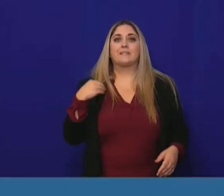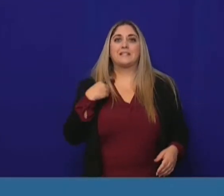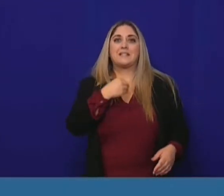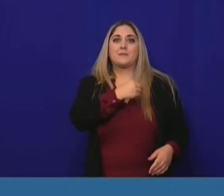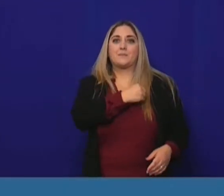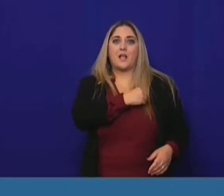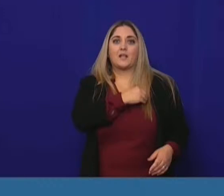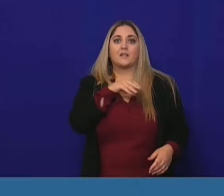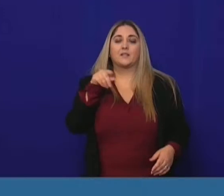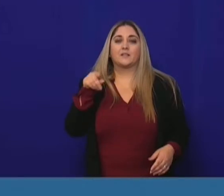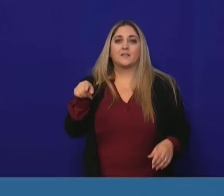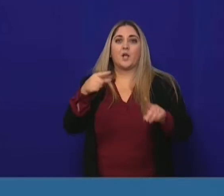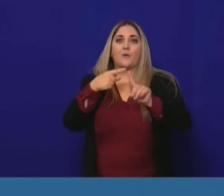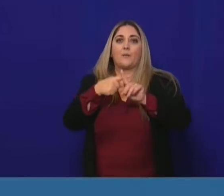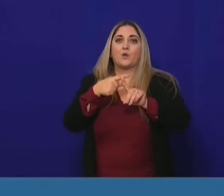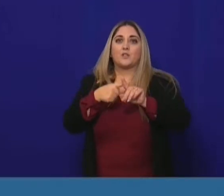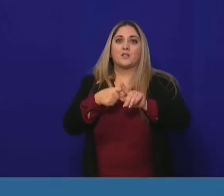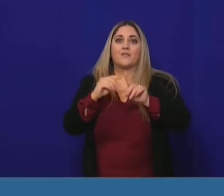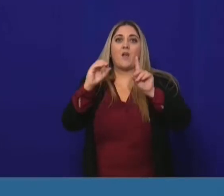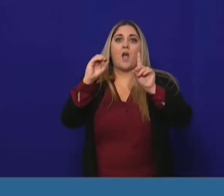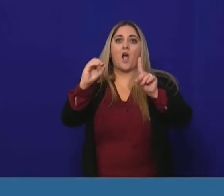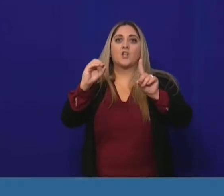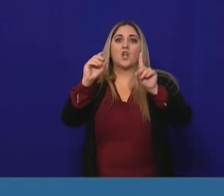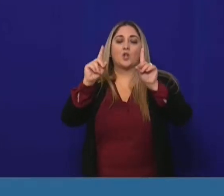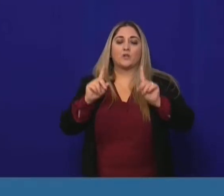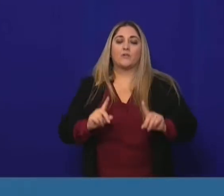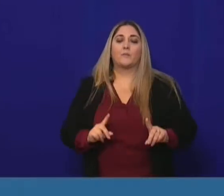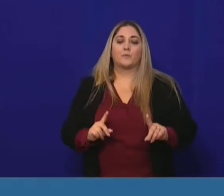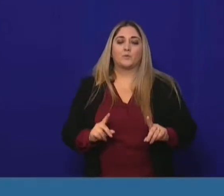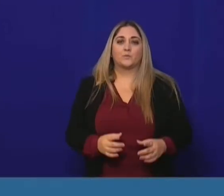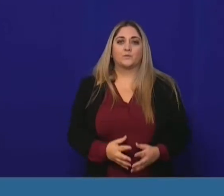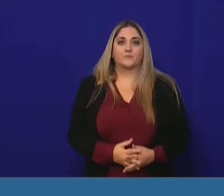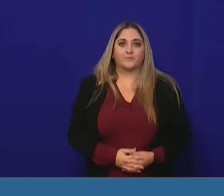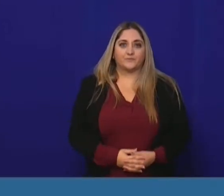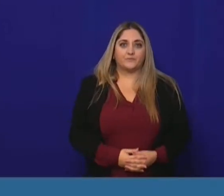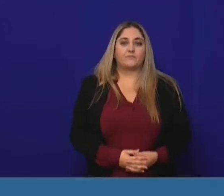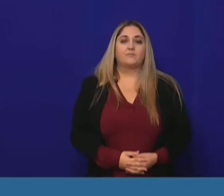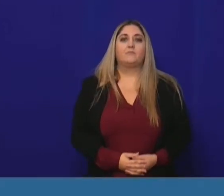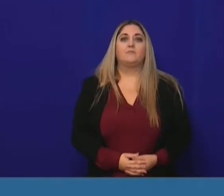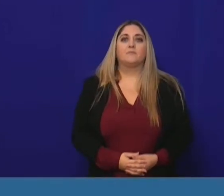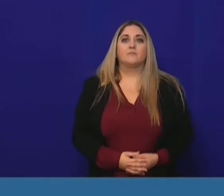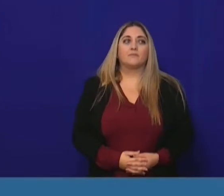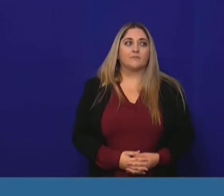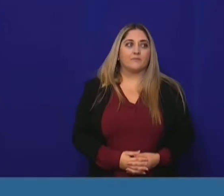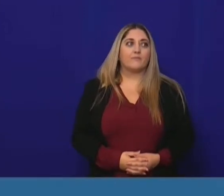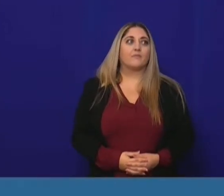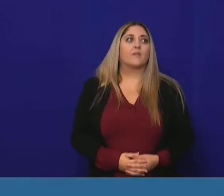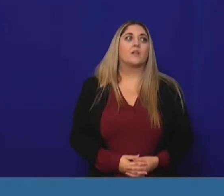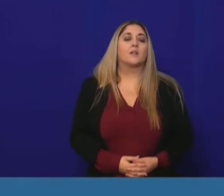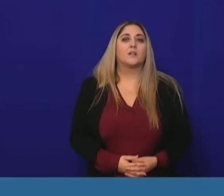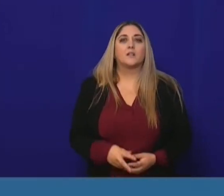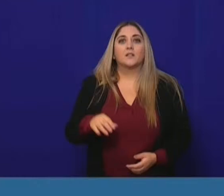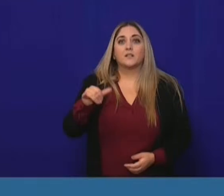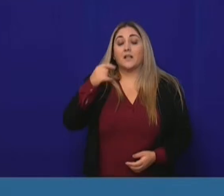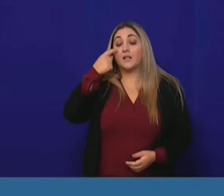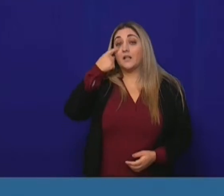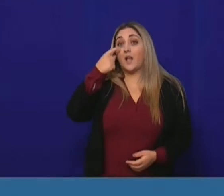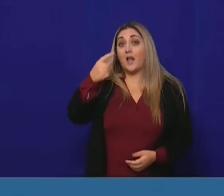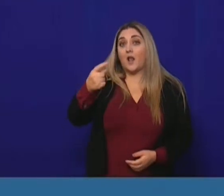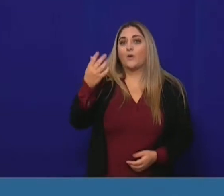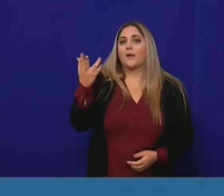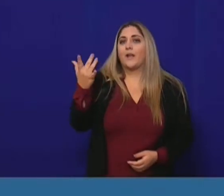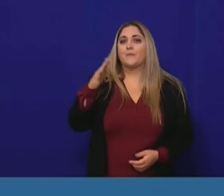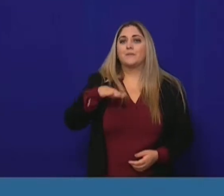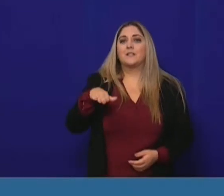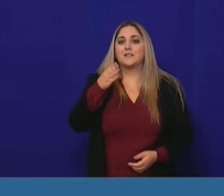kienet pożittiva fl-10 ta' Novembru. Jekk inħarsu naqra lejn rendikont ta' l-imwiet